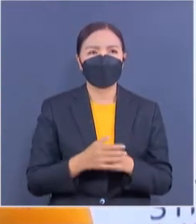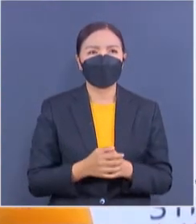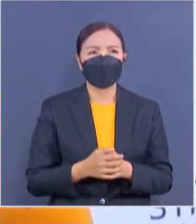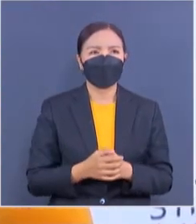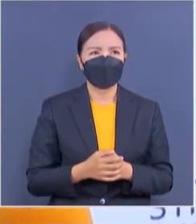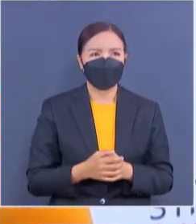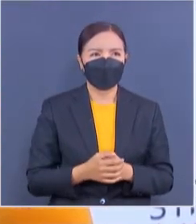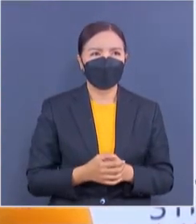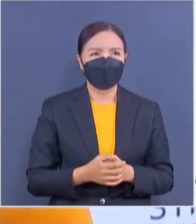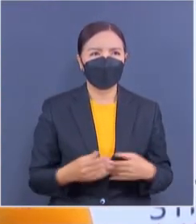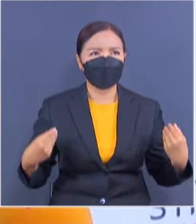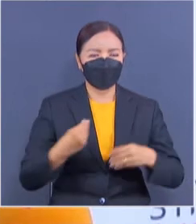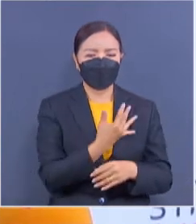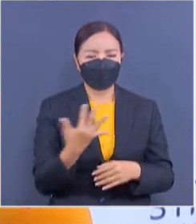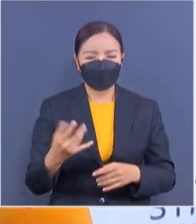ก็คือเลยนะ